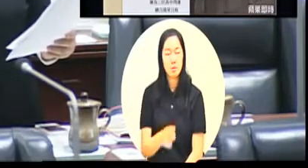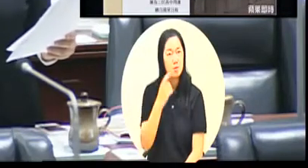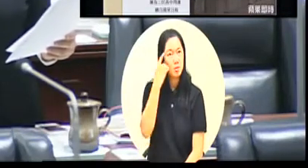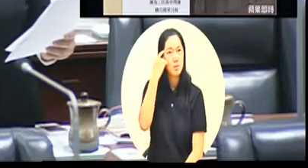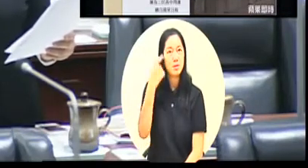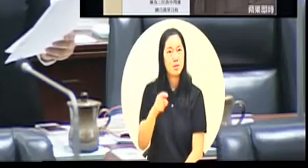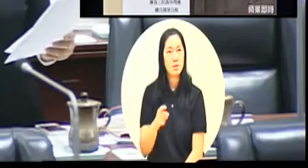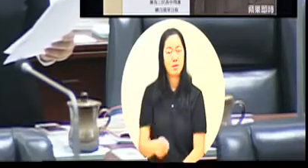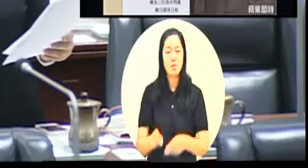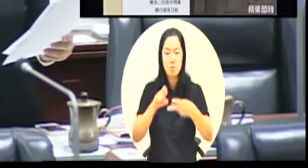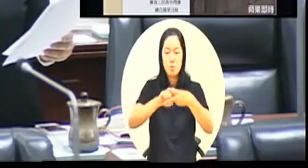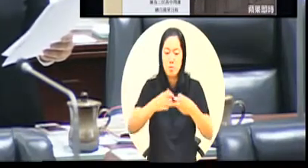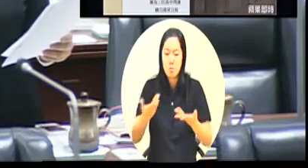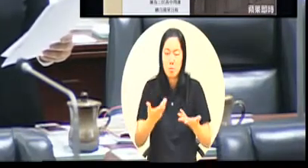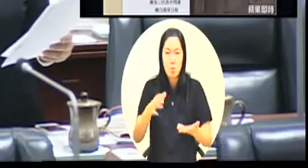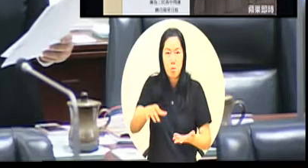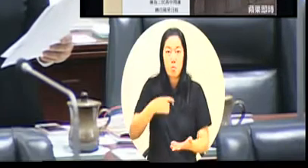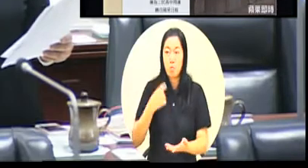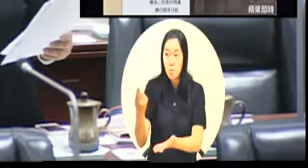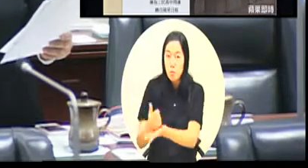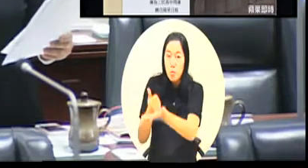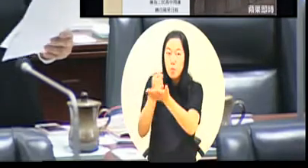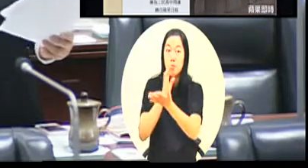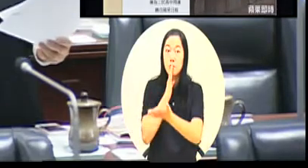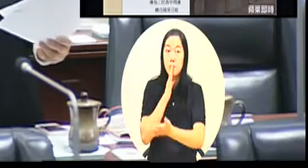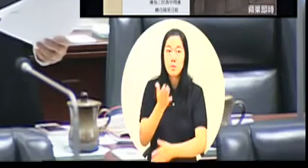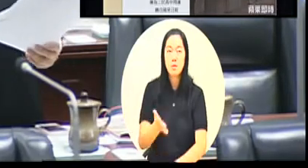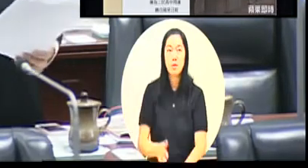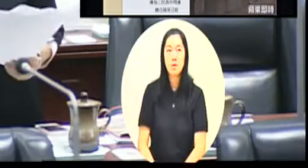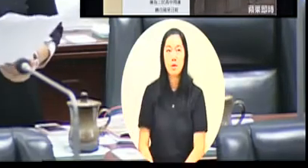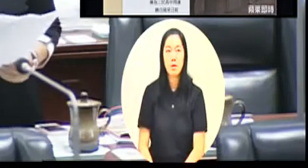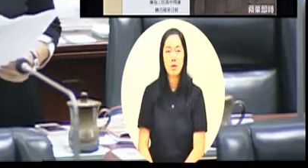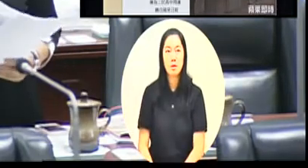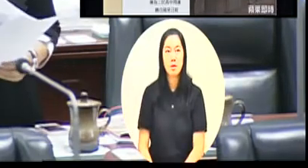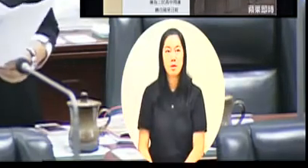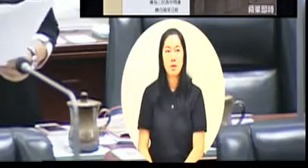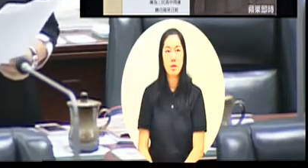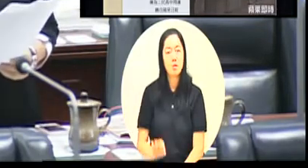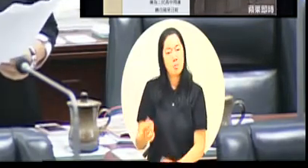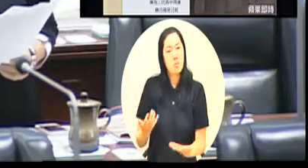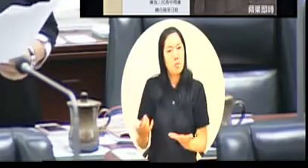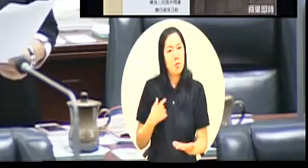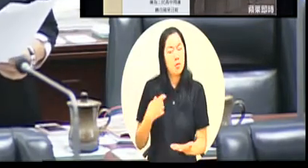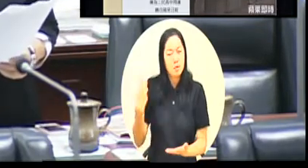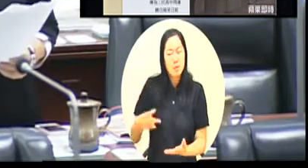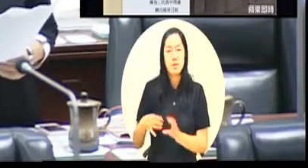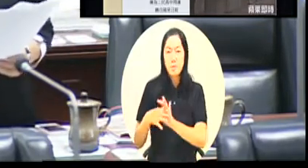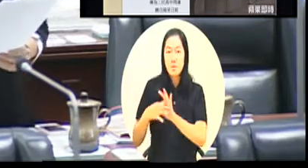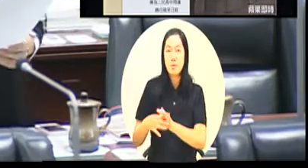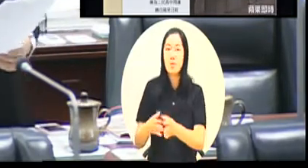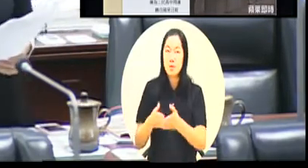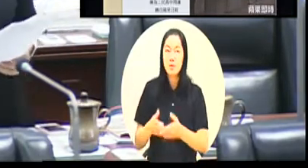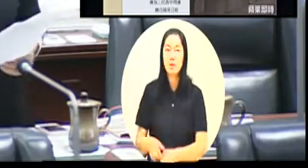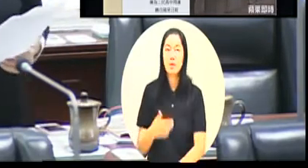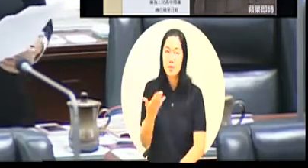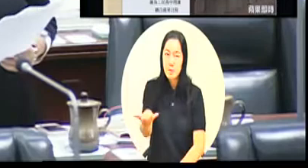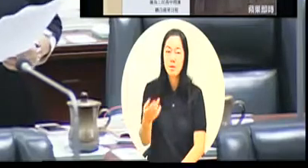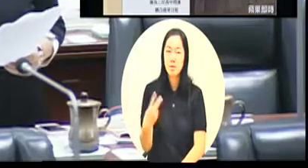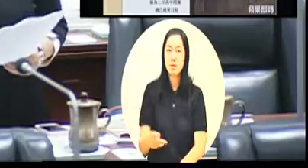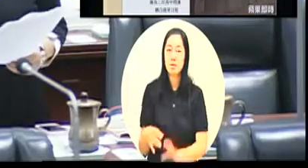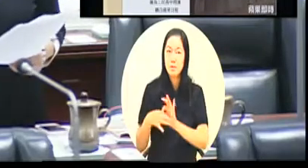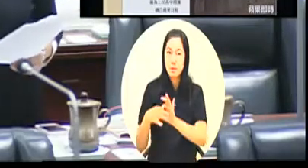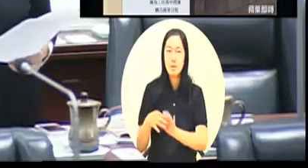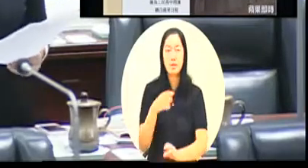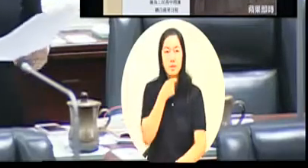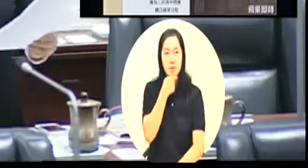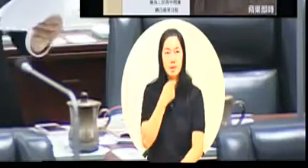现在公务局长不是我最敬爱的人吗？为什么在这个部分他不多关心一点呢？好，所以要请你多关心一点，